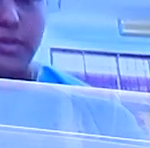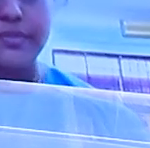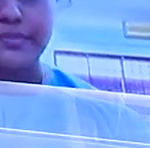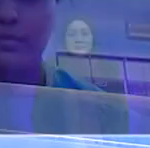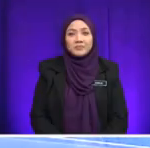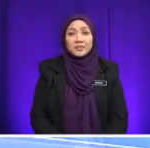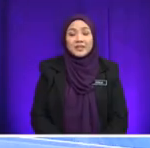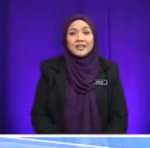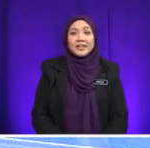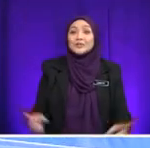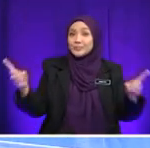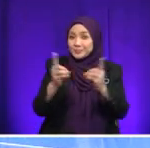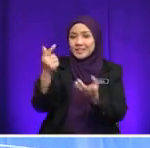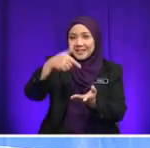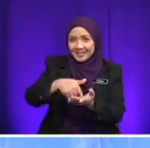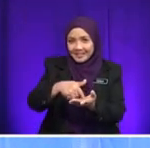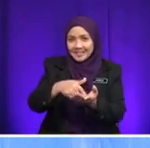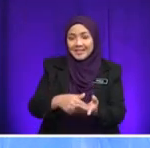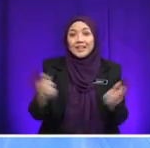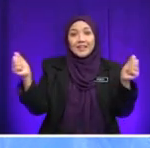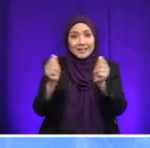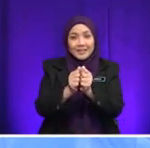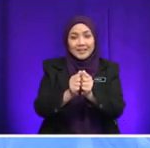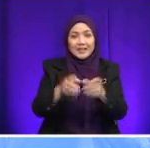selamat kembali menonton nenek di Wikipedia